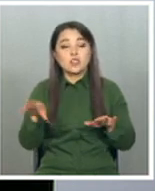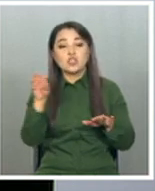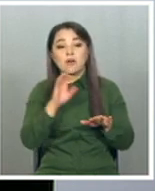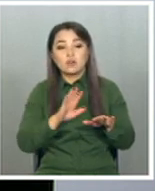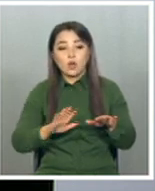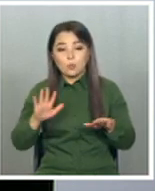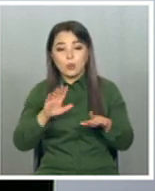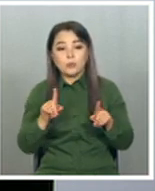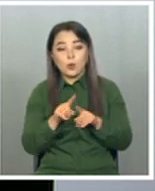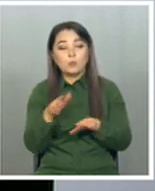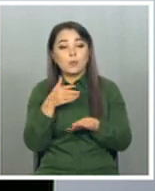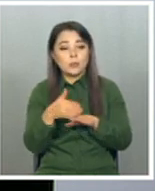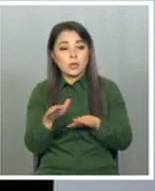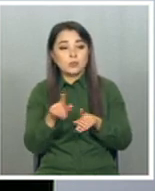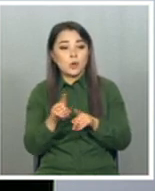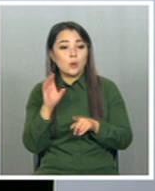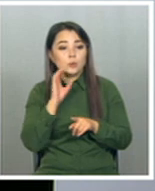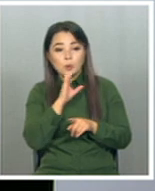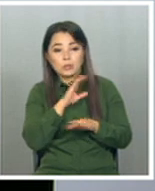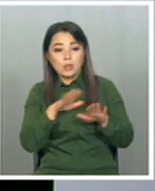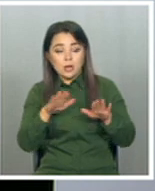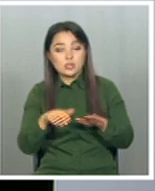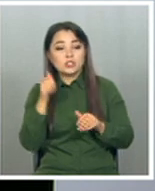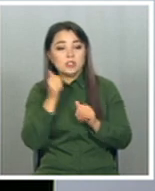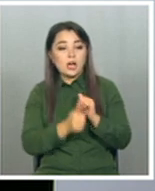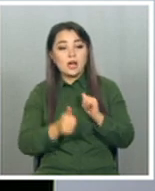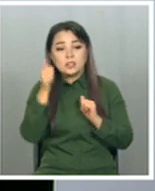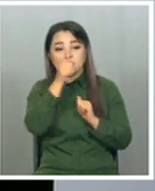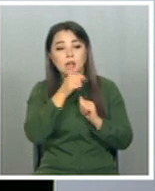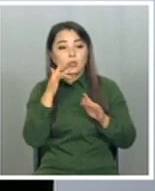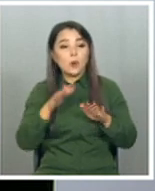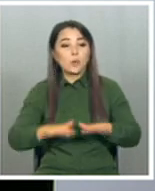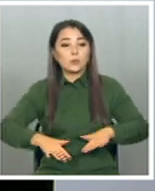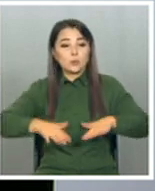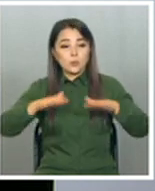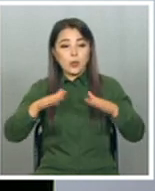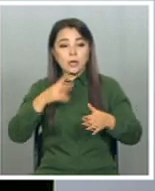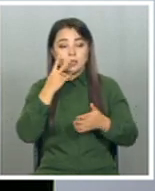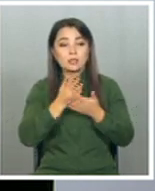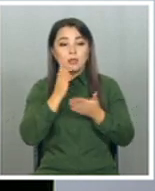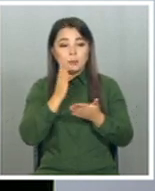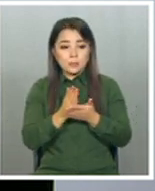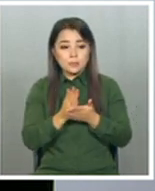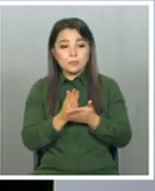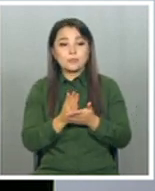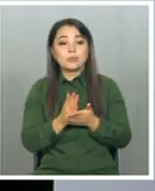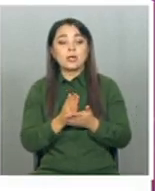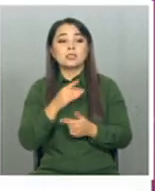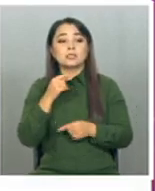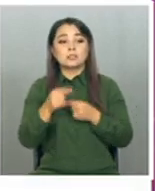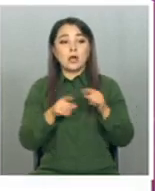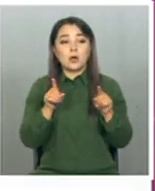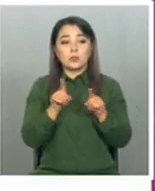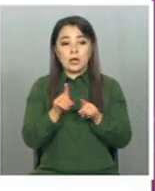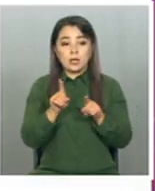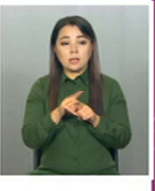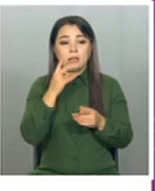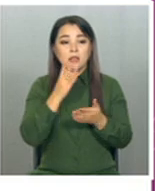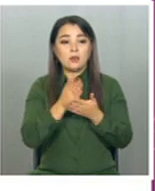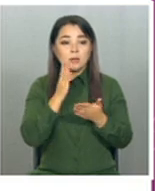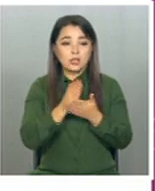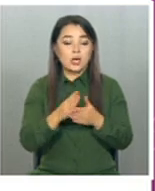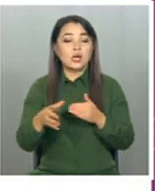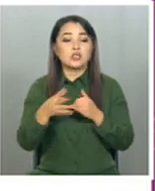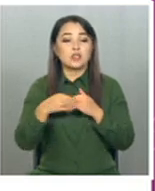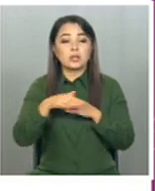Европалық бөліктің солтүстік жағы жыл сайын көтерілуде екенін анықтаса, ендеше сонымен қатар, балар, жер